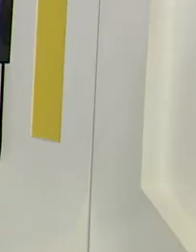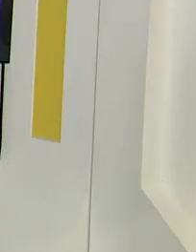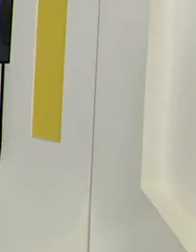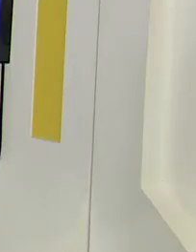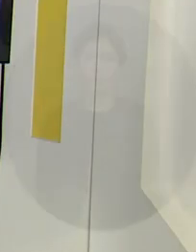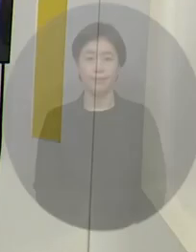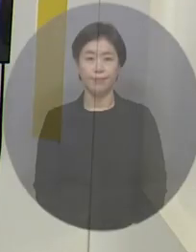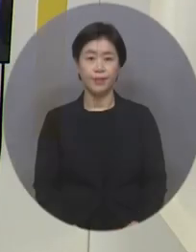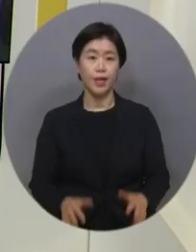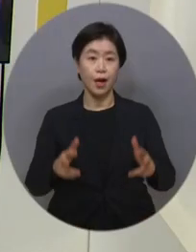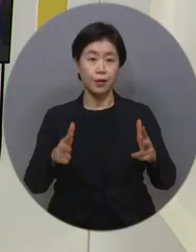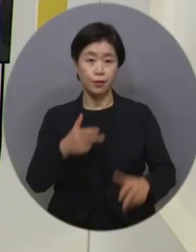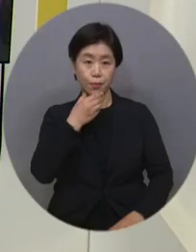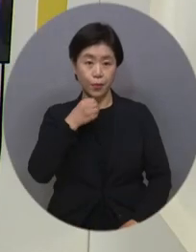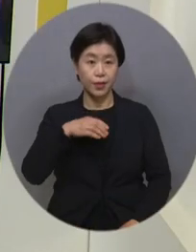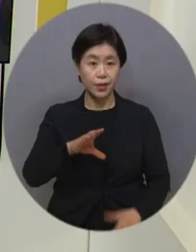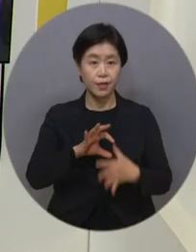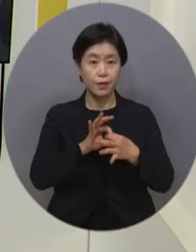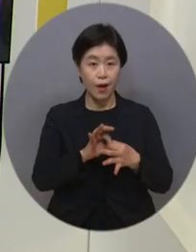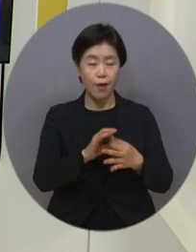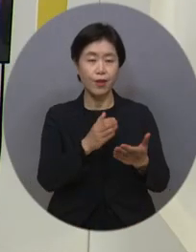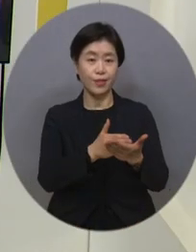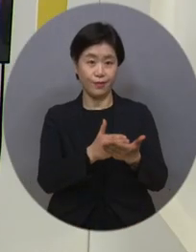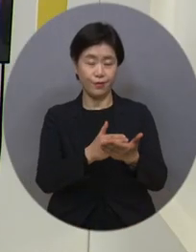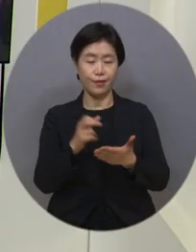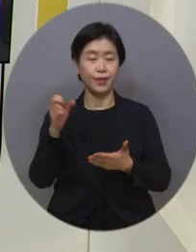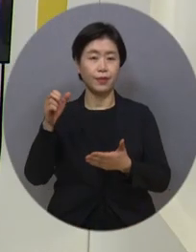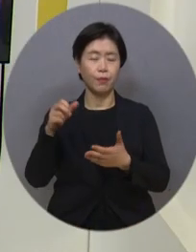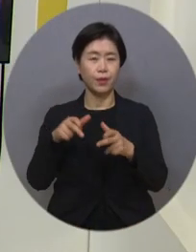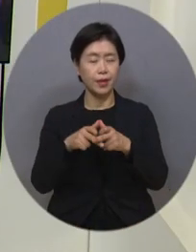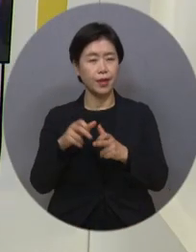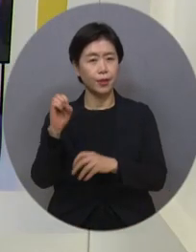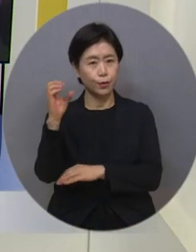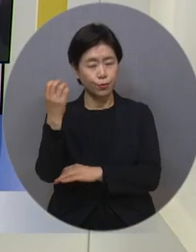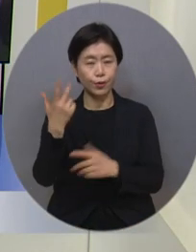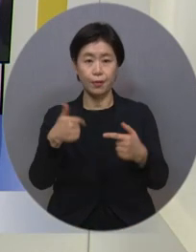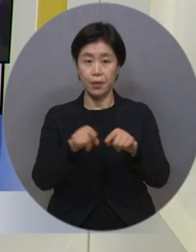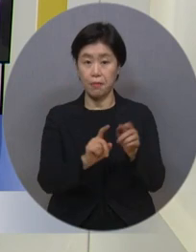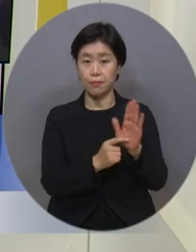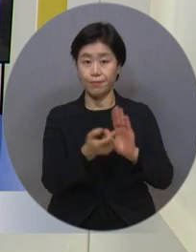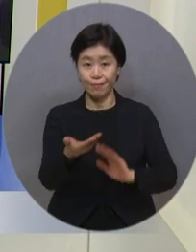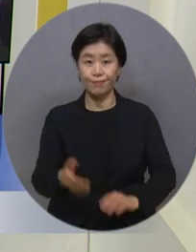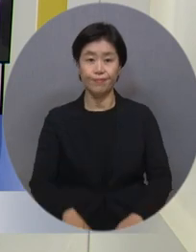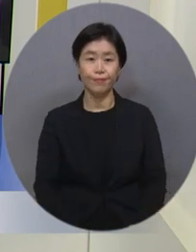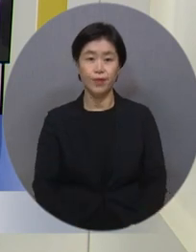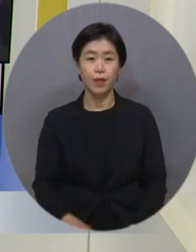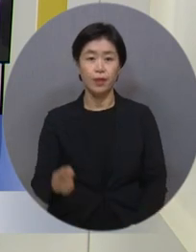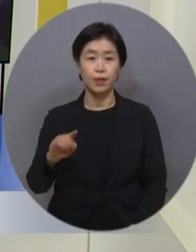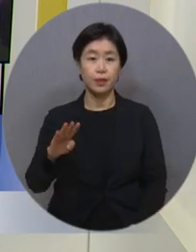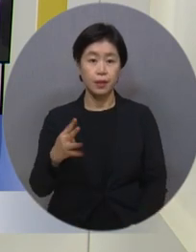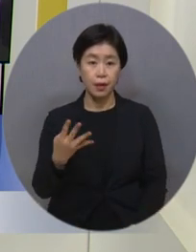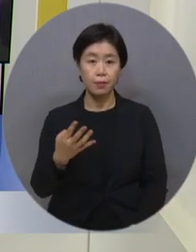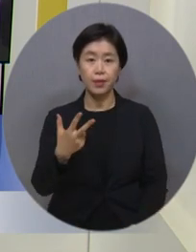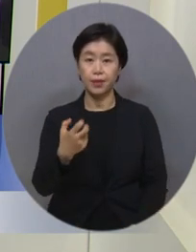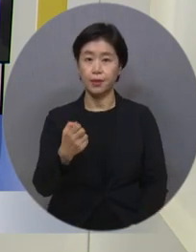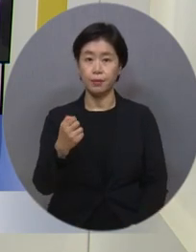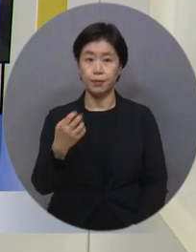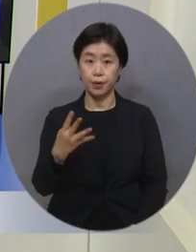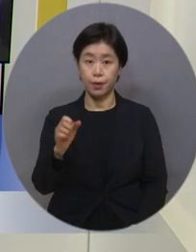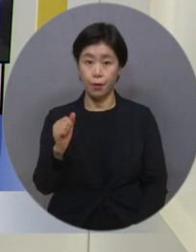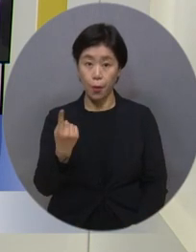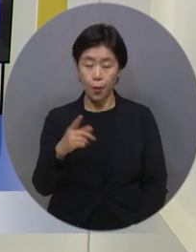한 주간에 복직의 소식을 장애인 신문과 함께 만나봅니다 장애인 신문 1474호 첫 번째